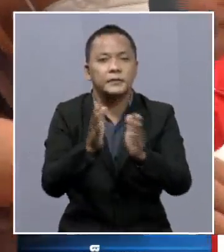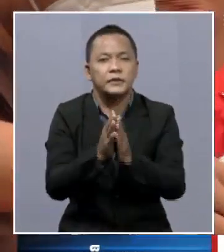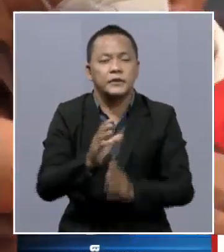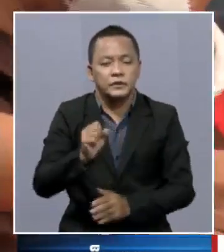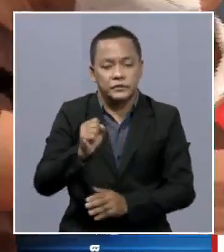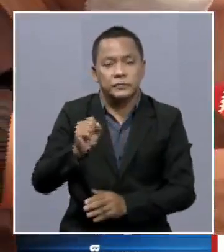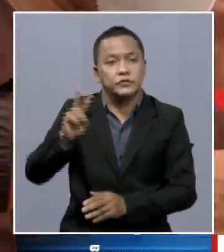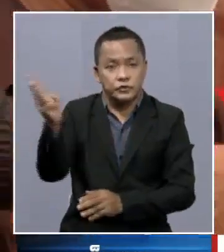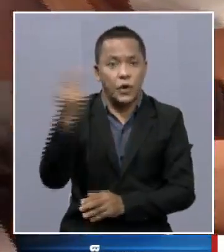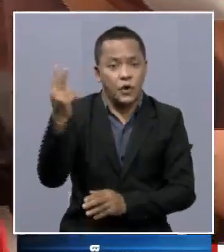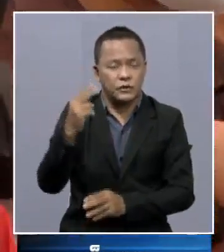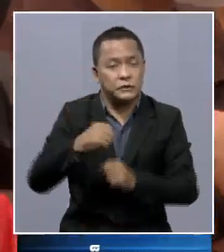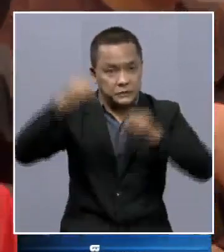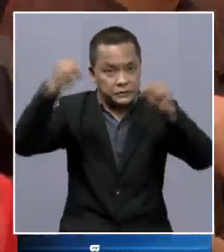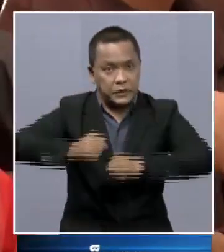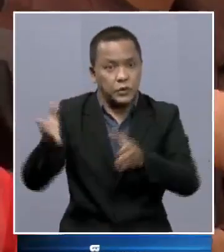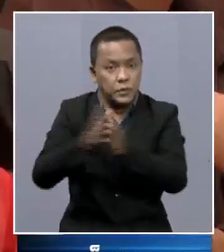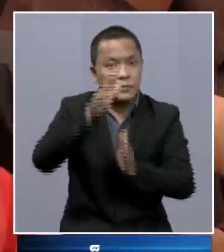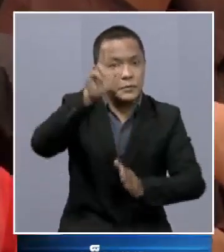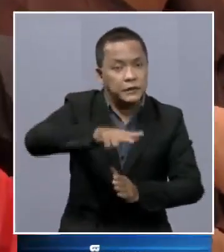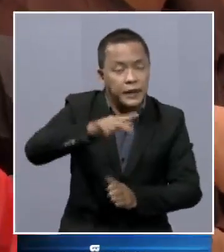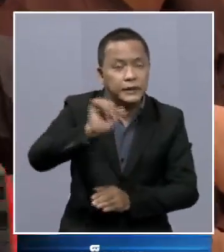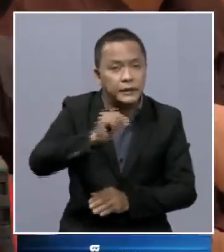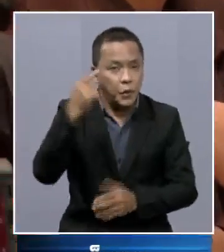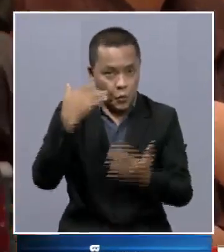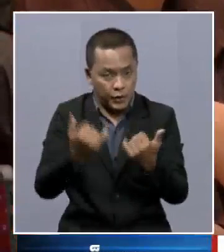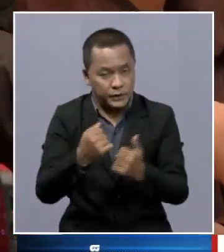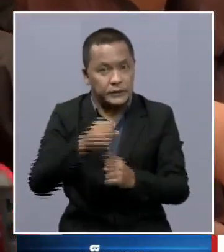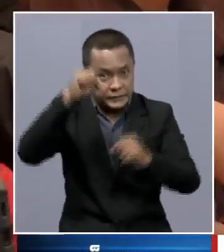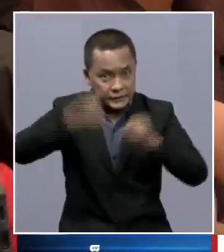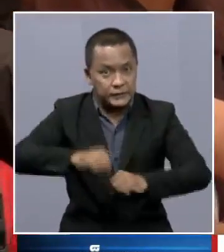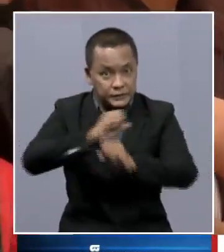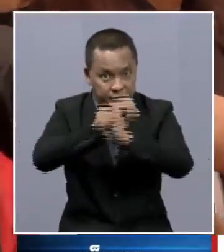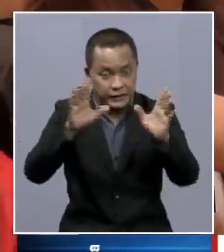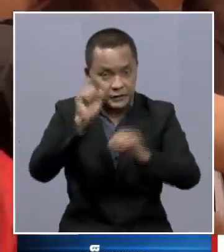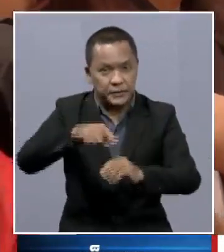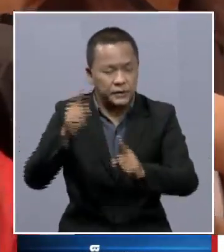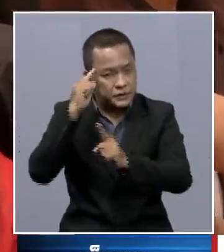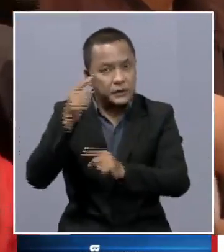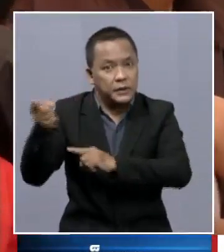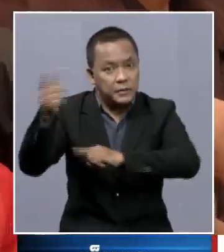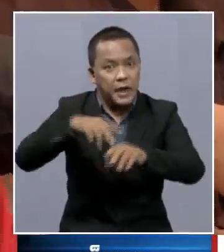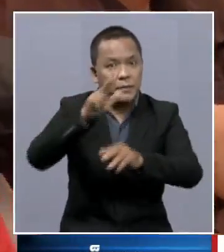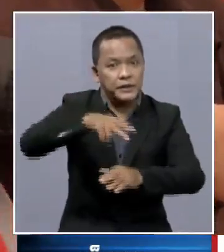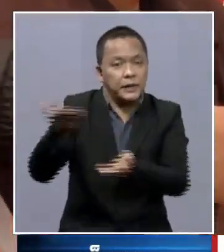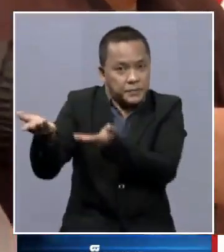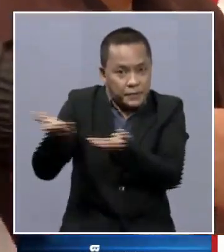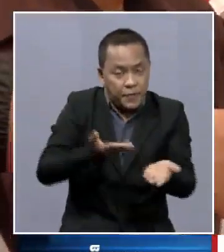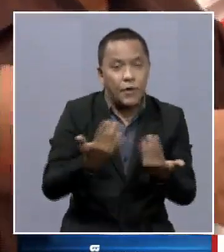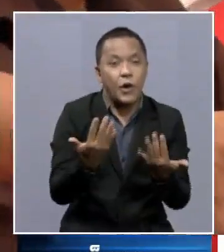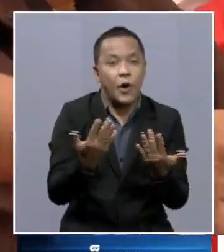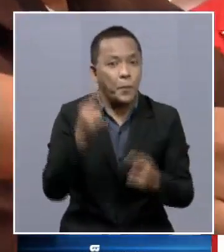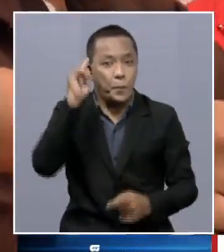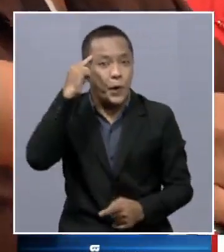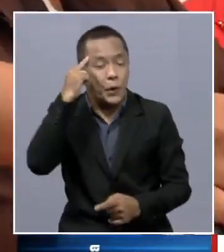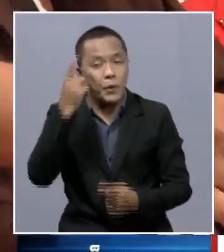ุสมศัคุสุริยะจะตักสินใจเข้าเพื่อไทยัไงตอนนี้แน่นอนแล้วว่ายัไงเพื่อไยเขาปูเสือรอแต